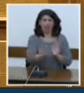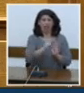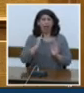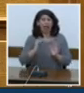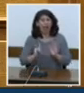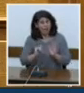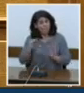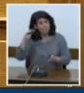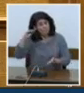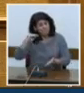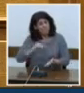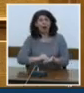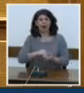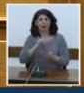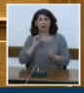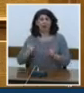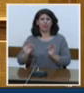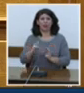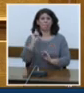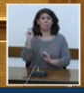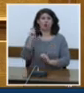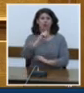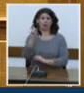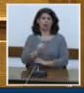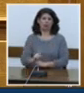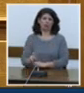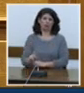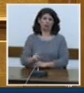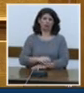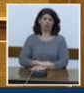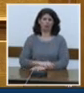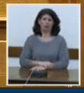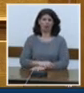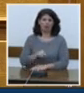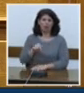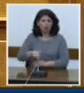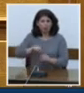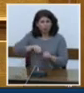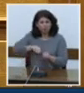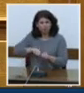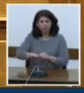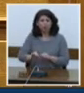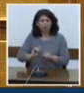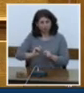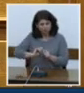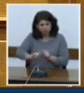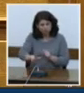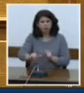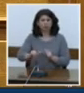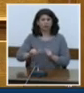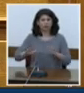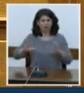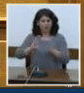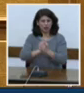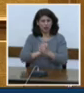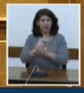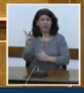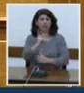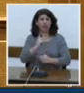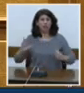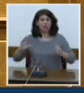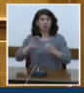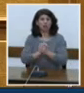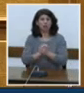φορά την πολιτική ζωή. Υπονομεύει την ενότητα, την κοινωνική συνοχή, την υφαλιότητα που απαιτούν οι